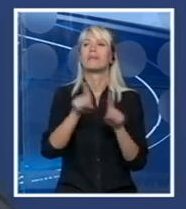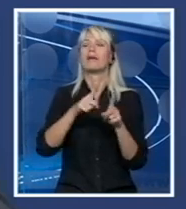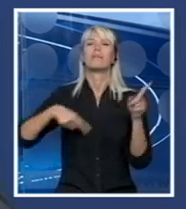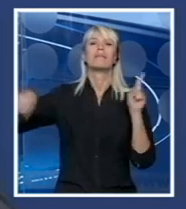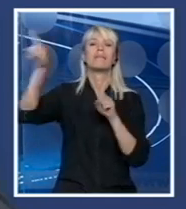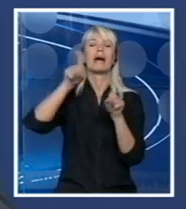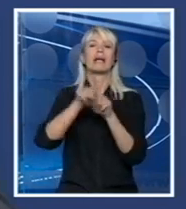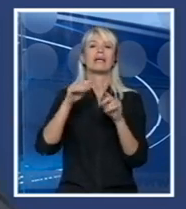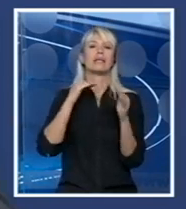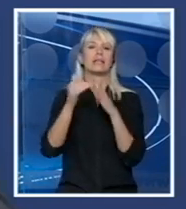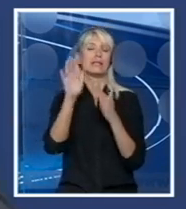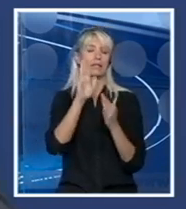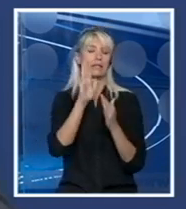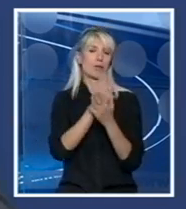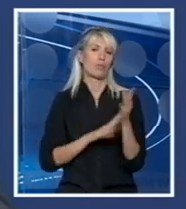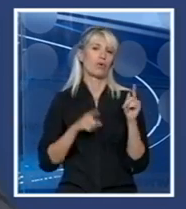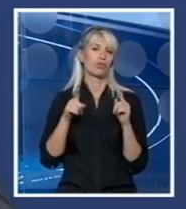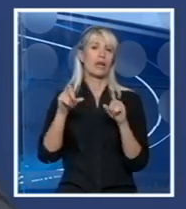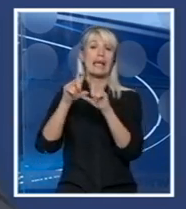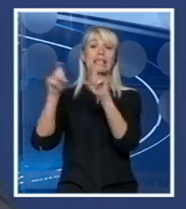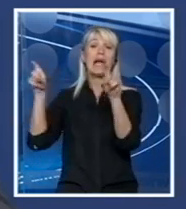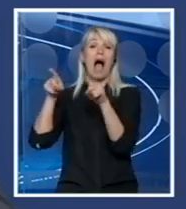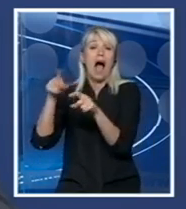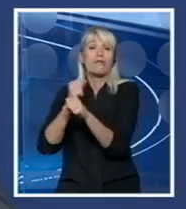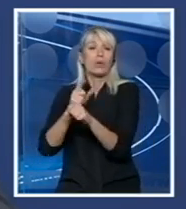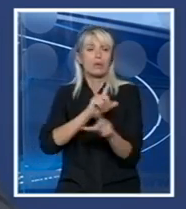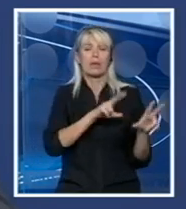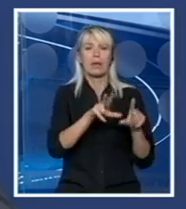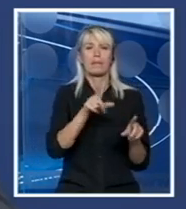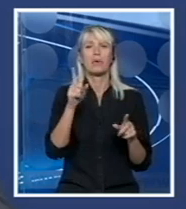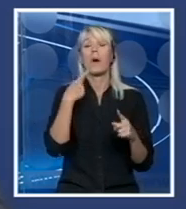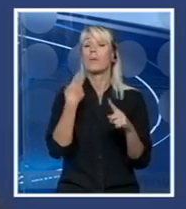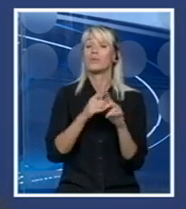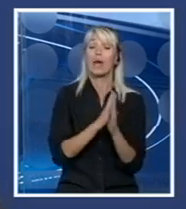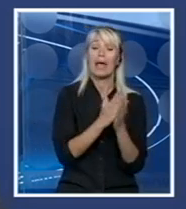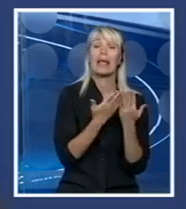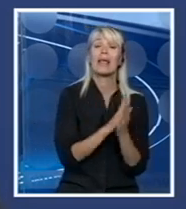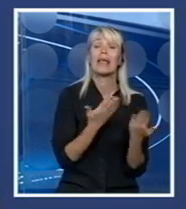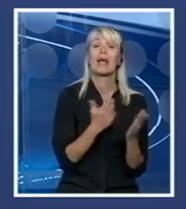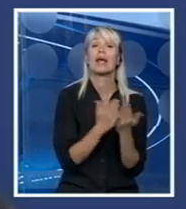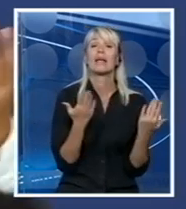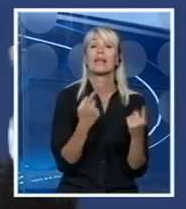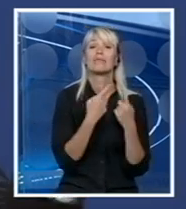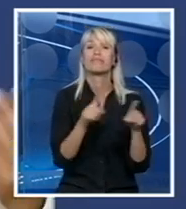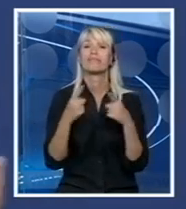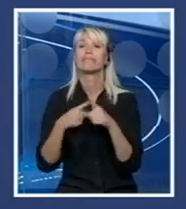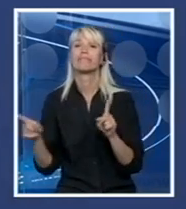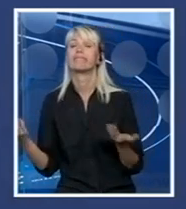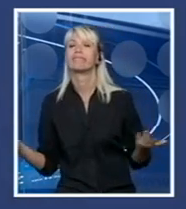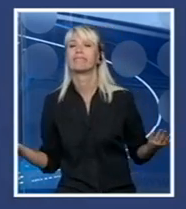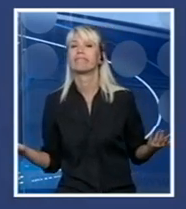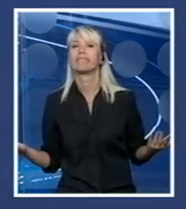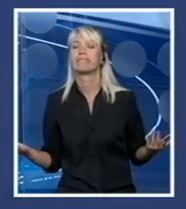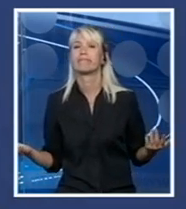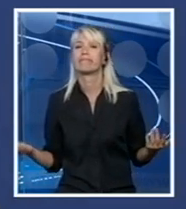unapređivanje. Znači, ne ministarstvo. Druga stvar, udžbenici su različiti. Imate razne izdavače. Onda neko kaže, opredio nešto što nije